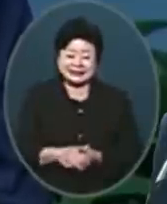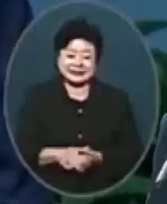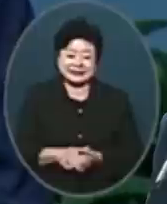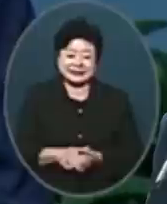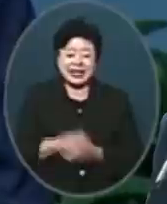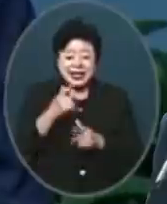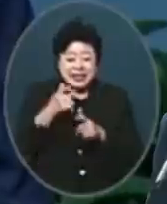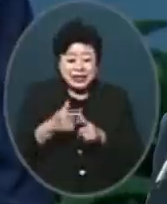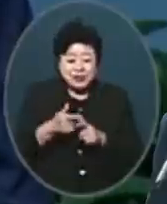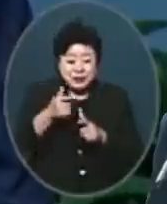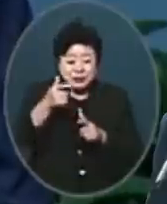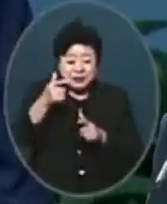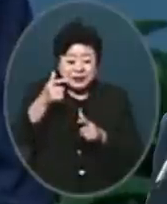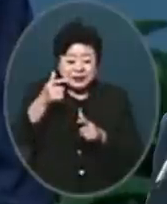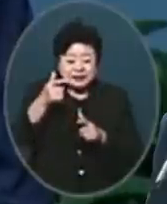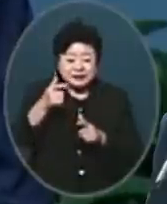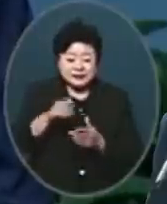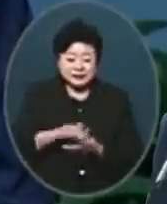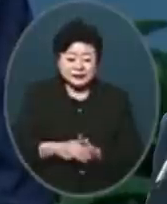예수님을